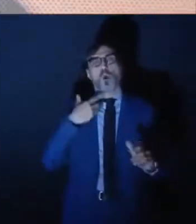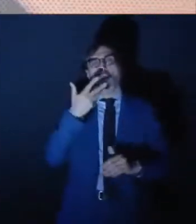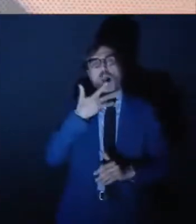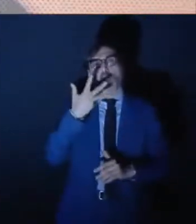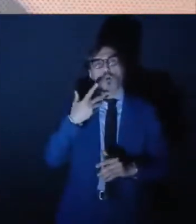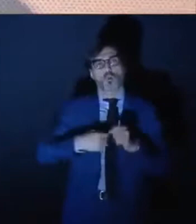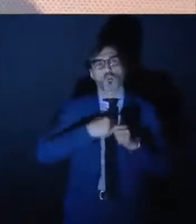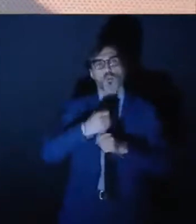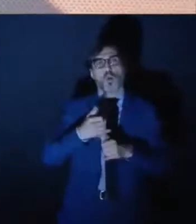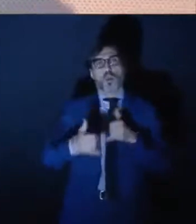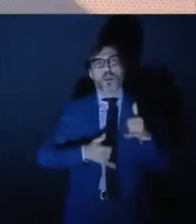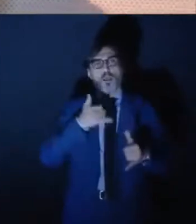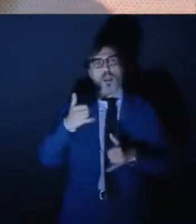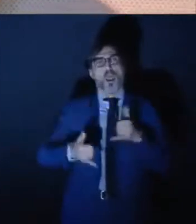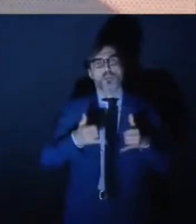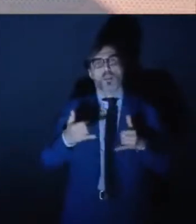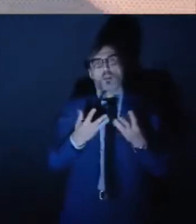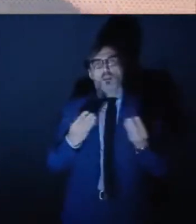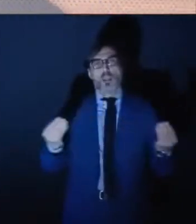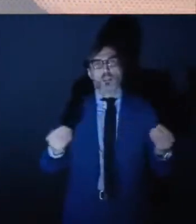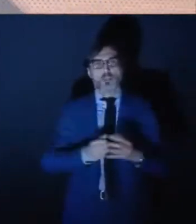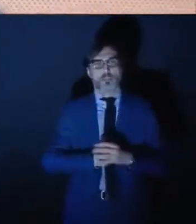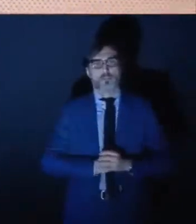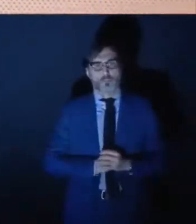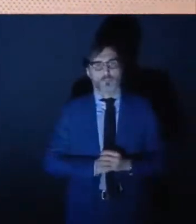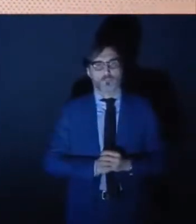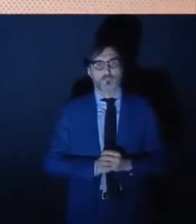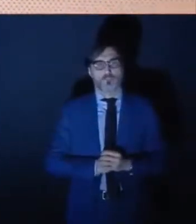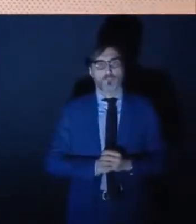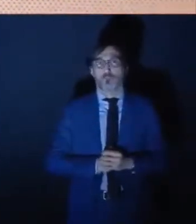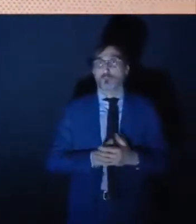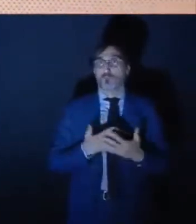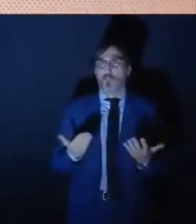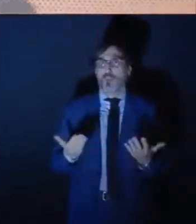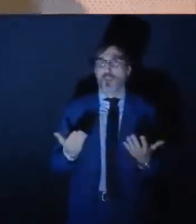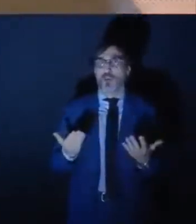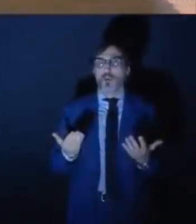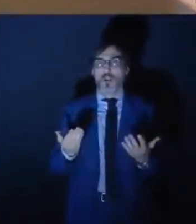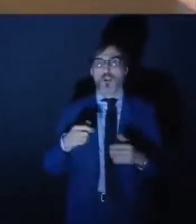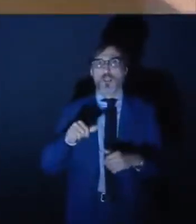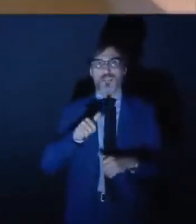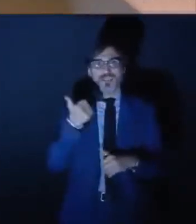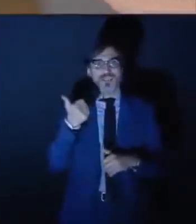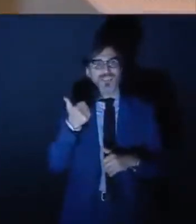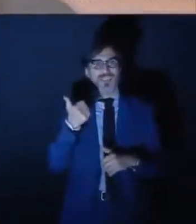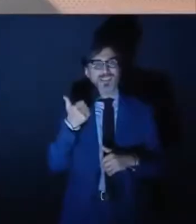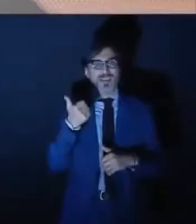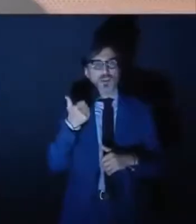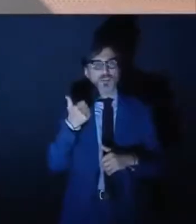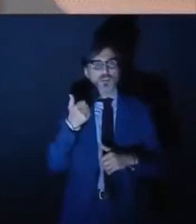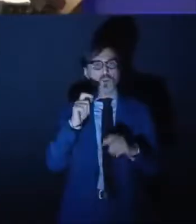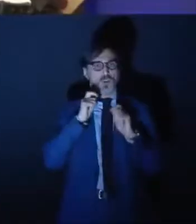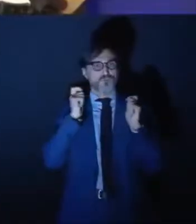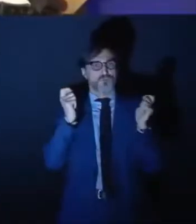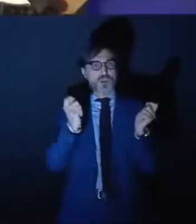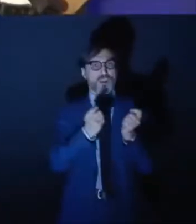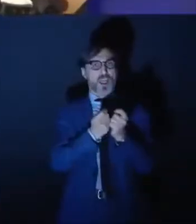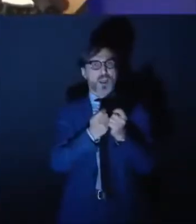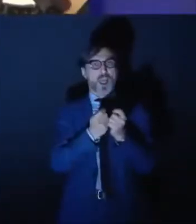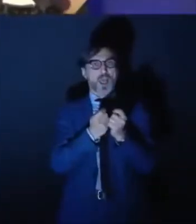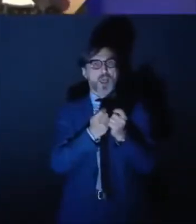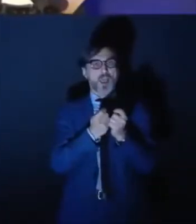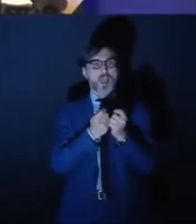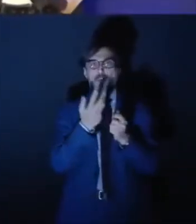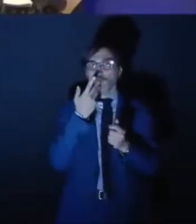che sono appunto tanti parola al direttore generale che quelli che se vuole